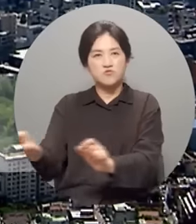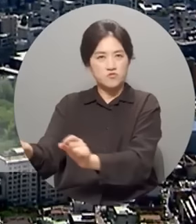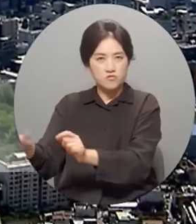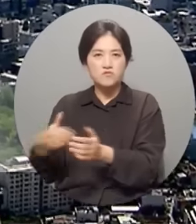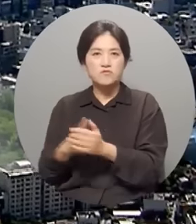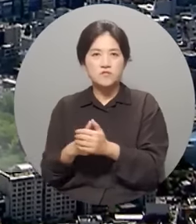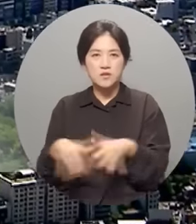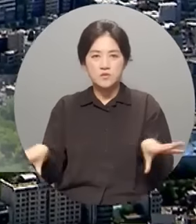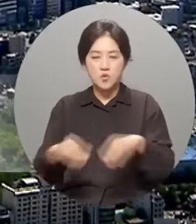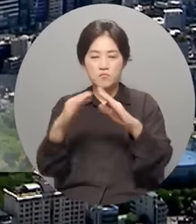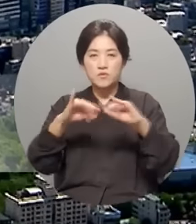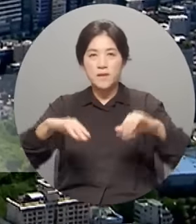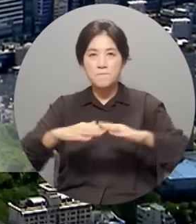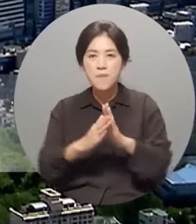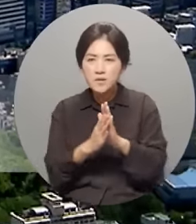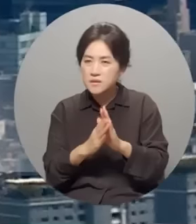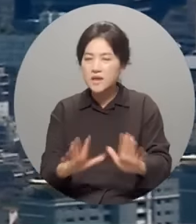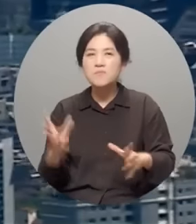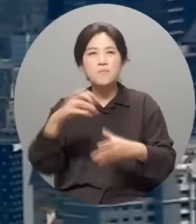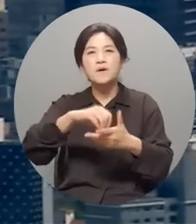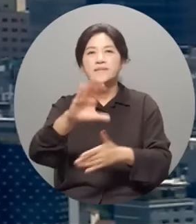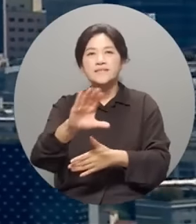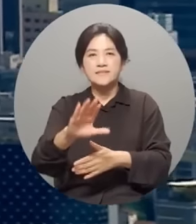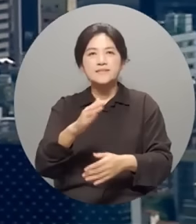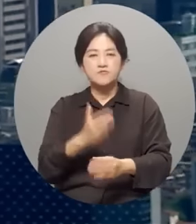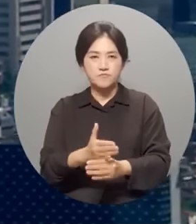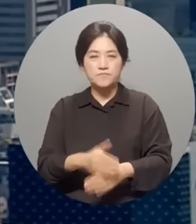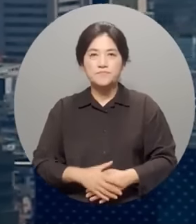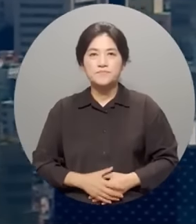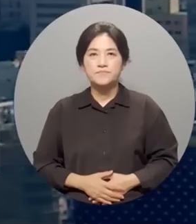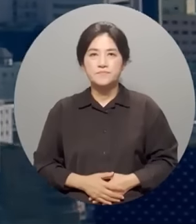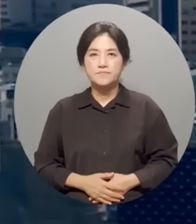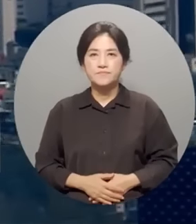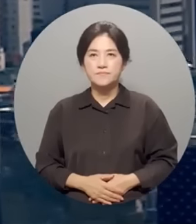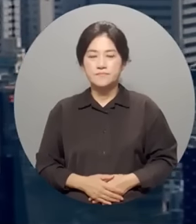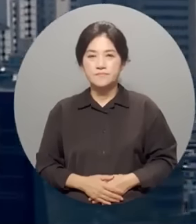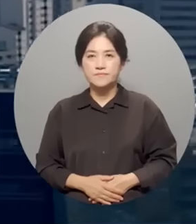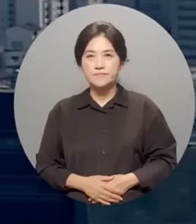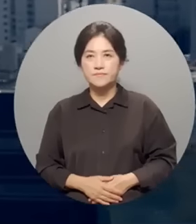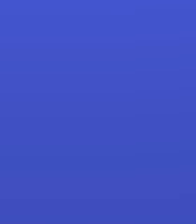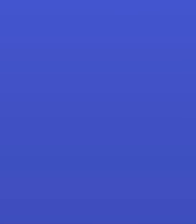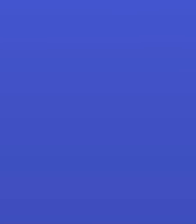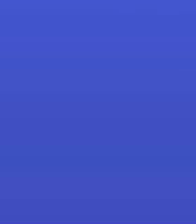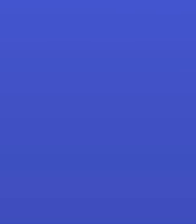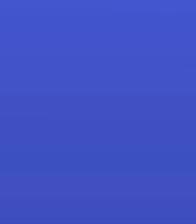종합부동산세 폐지는 이번 개편안에 포함되지 않았습니다. MBC 뉴스 김건희입니다.